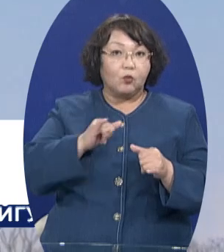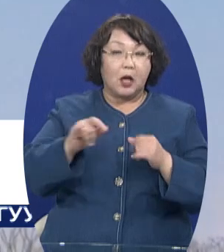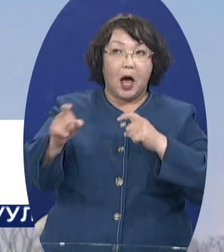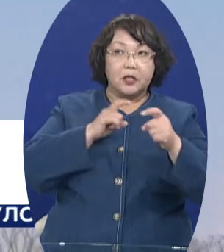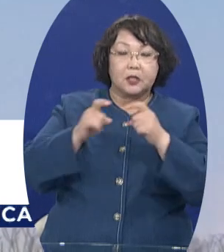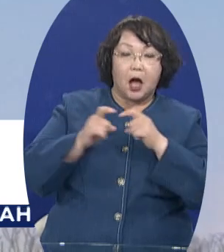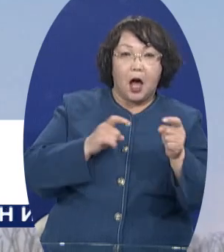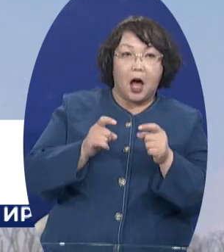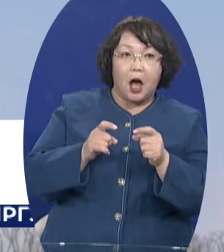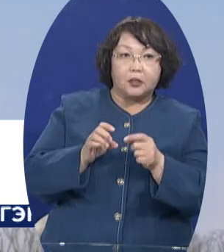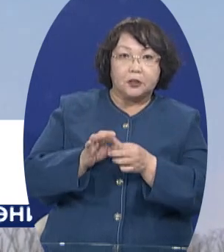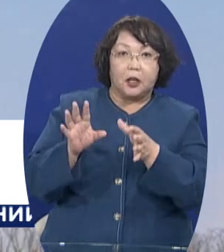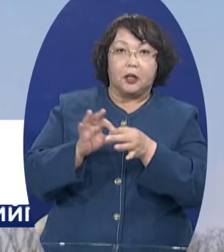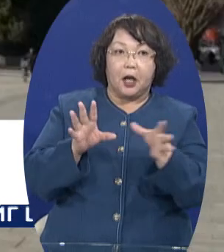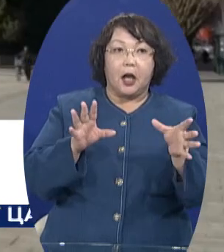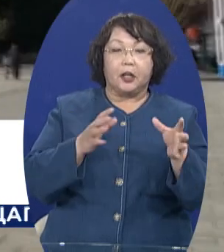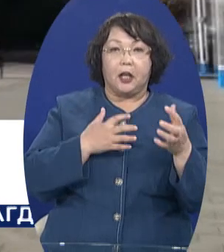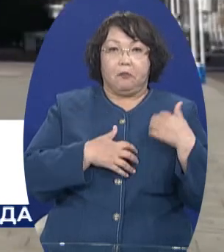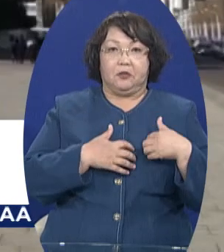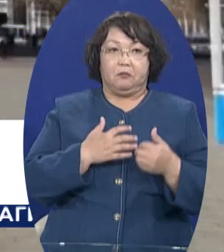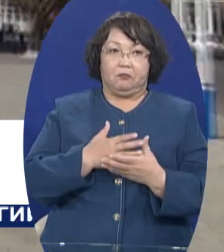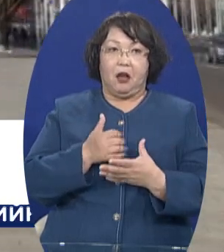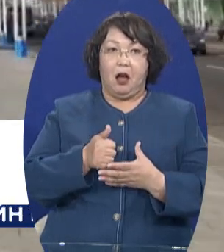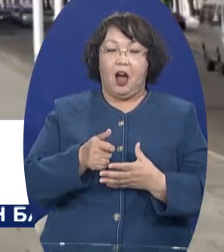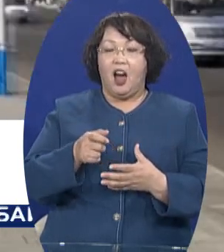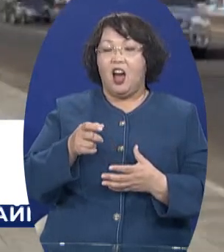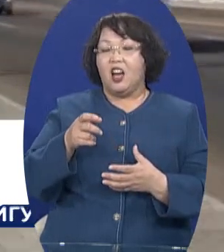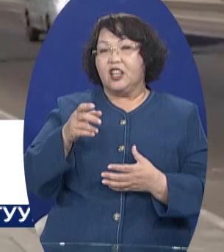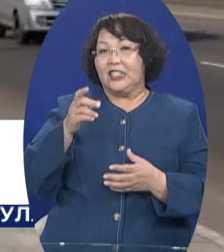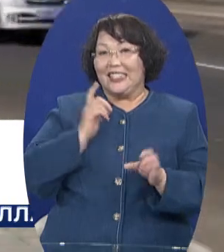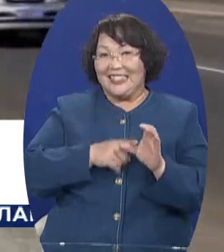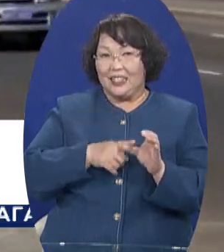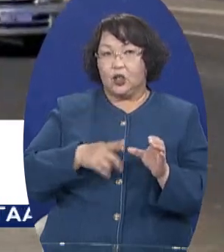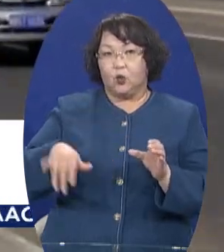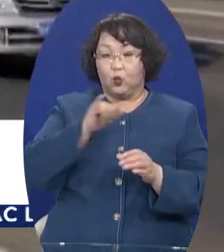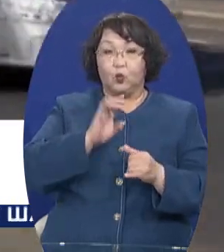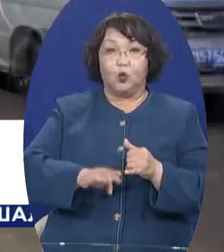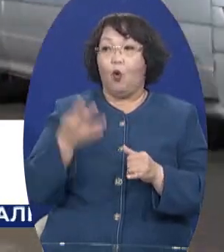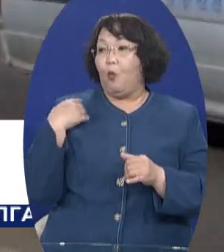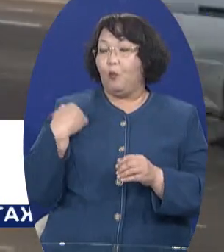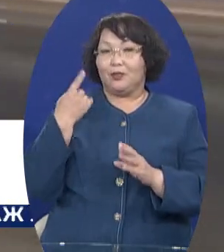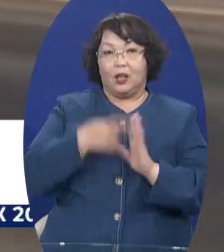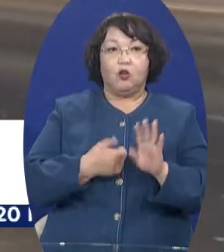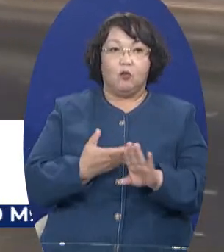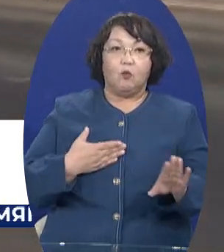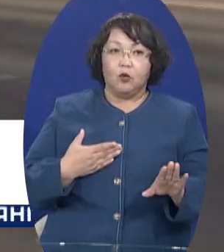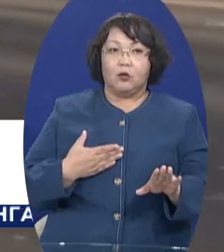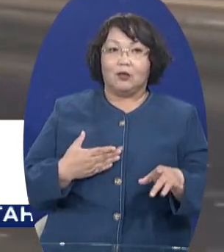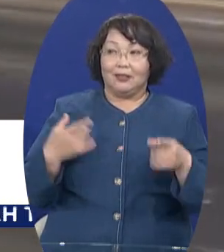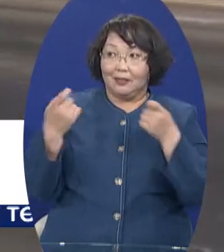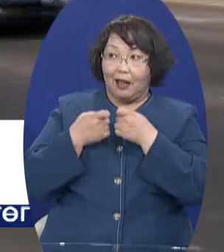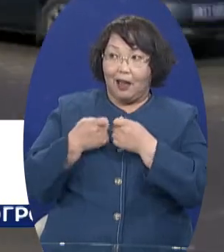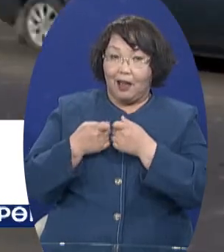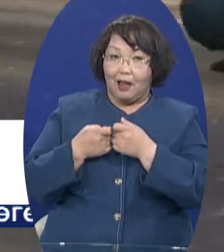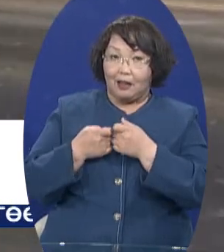харилцаагаа сэргээхийг эрмэлзэж байна гэж хэлж болохоор байгаа юм. Тухайлбал бүгд найрамд гарчсан Солонгос ард улс өнгөрсөн сард Солонгосын хойгодоо дайны гал намжсны